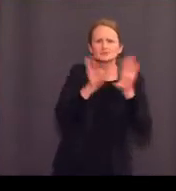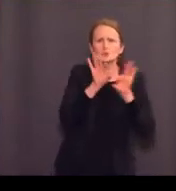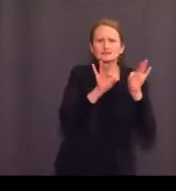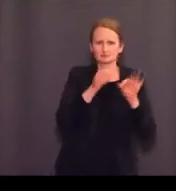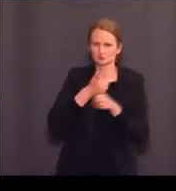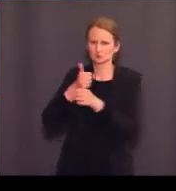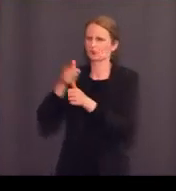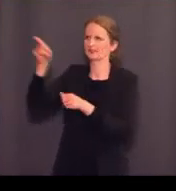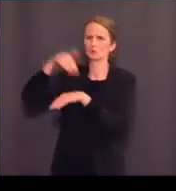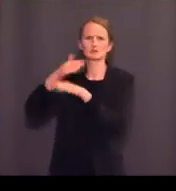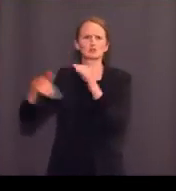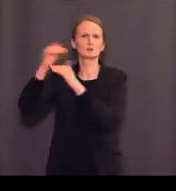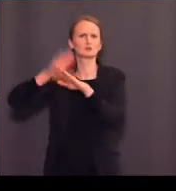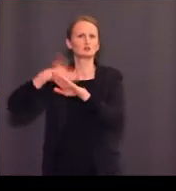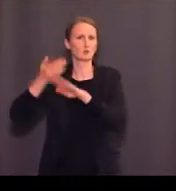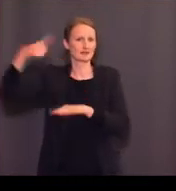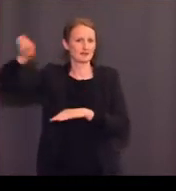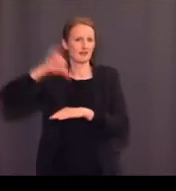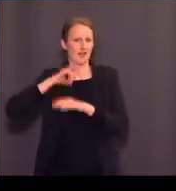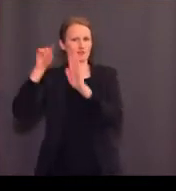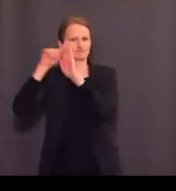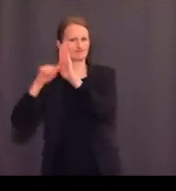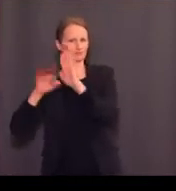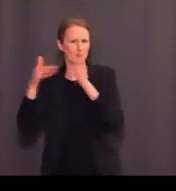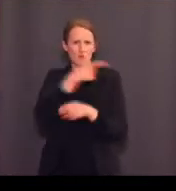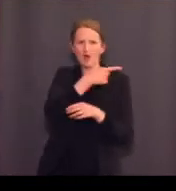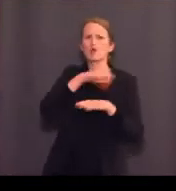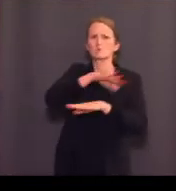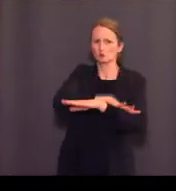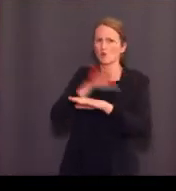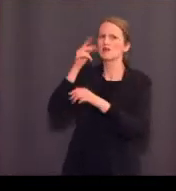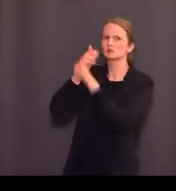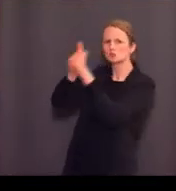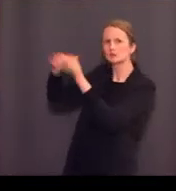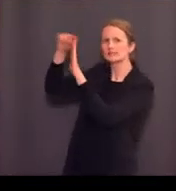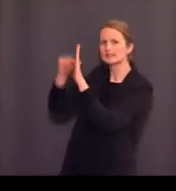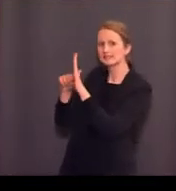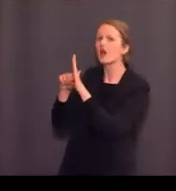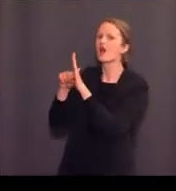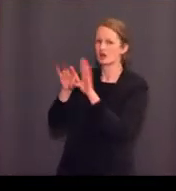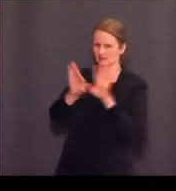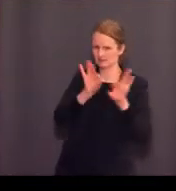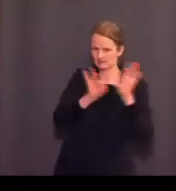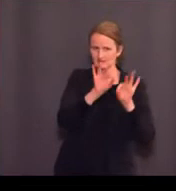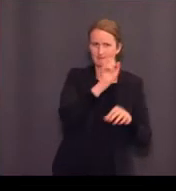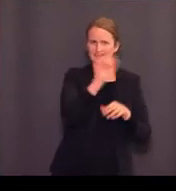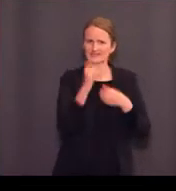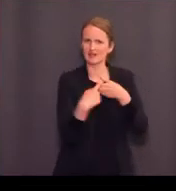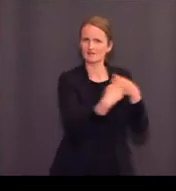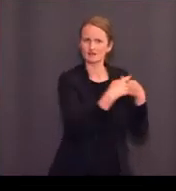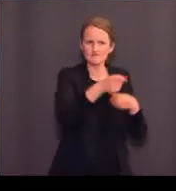À partir de ce vendredi 2 avril, les médecins généralistes pourront y intégrer leurs patients à